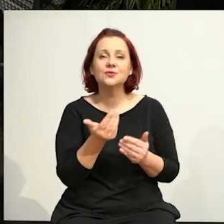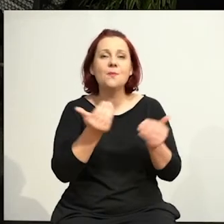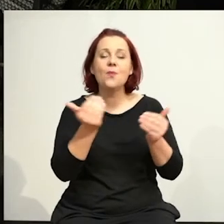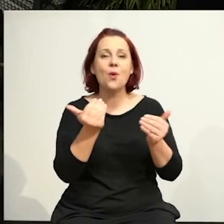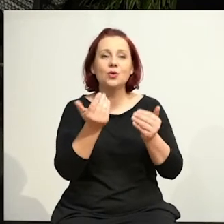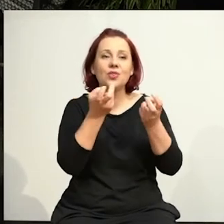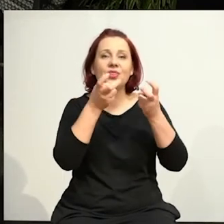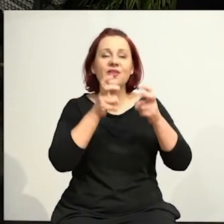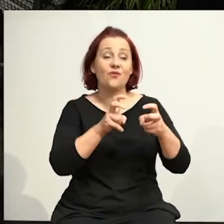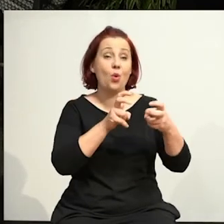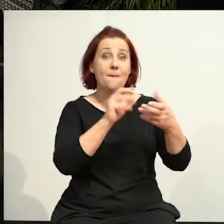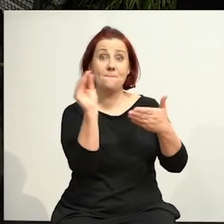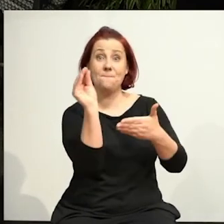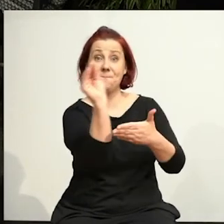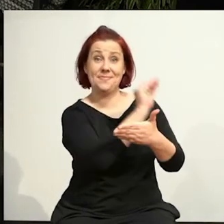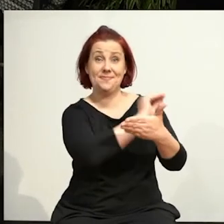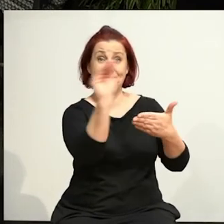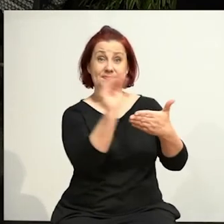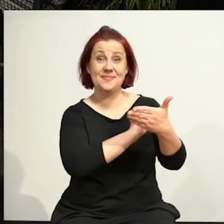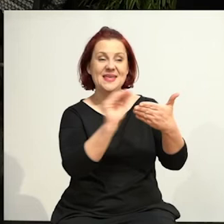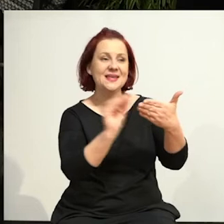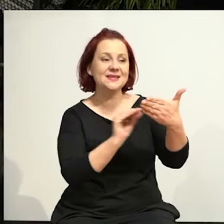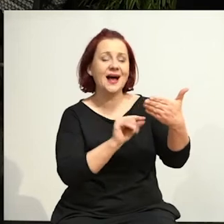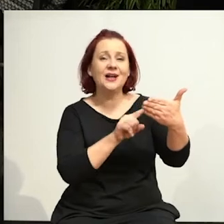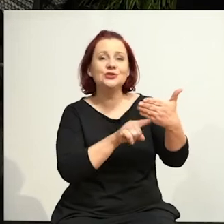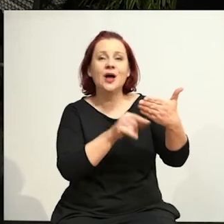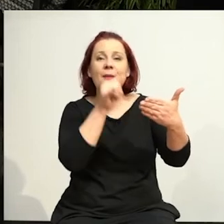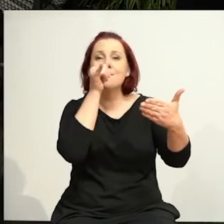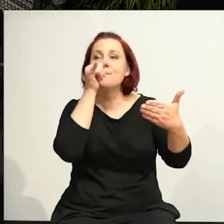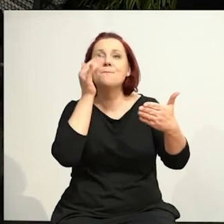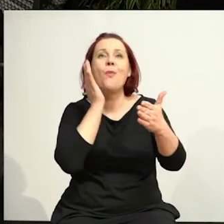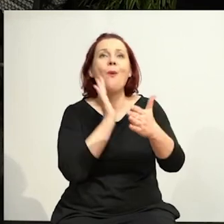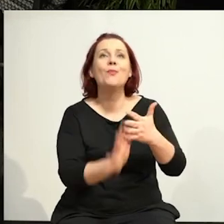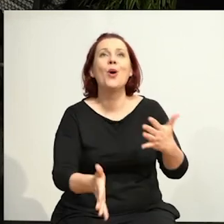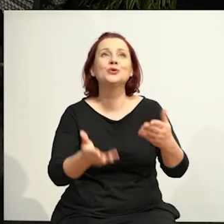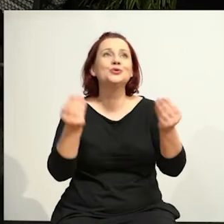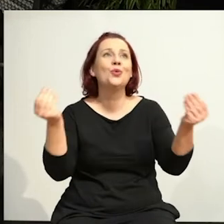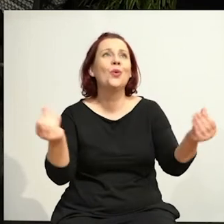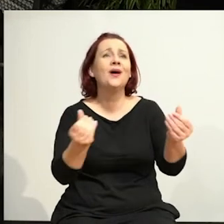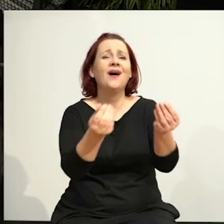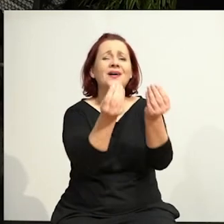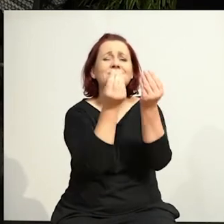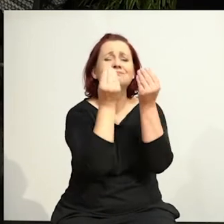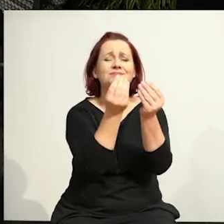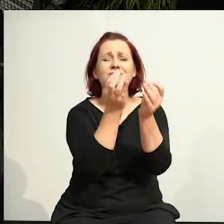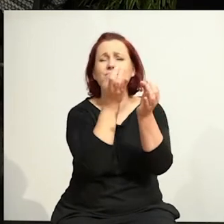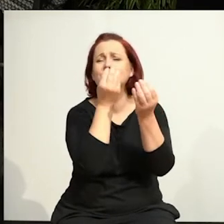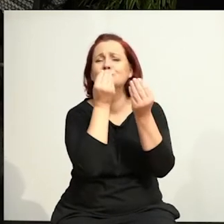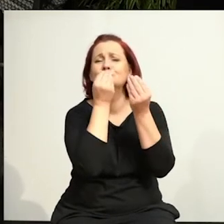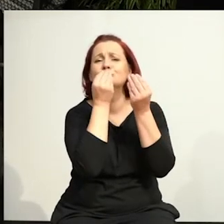tworzyć tekst, którego się nie da ruszyć, który jest po prostu tak doskonałą